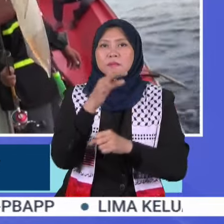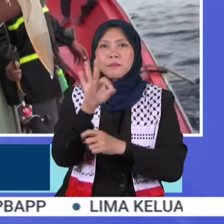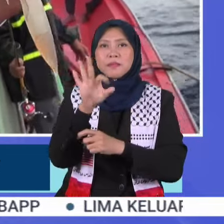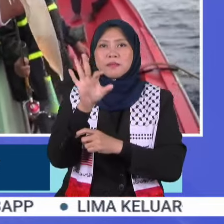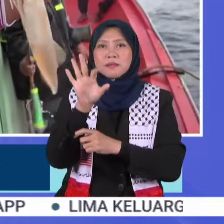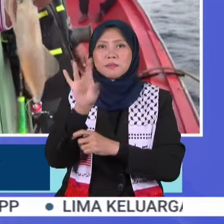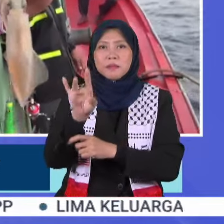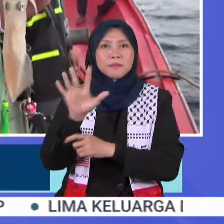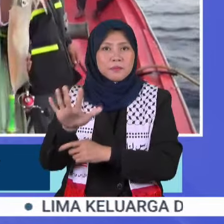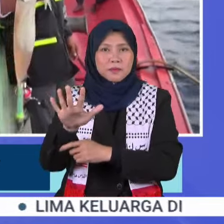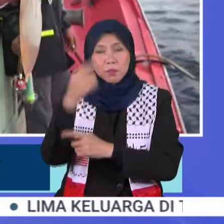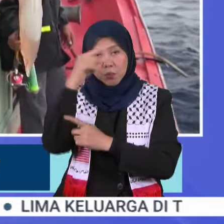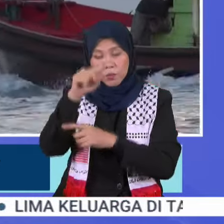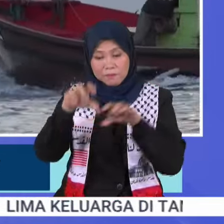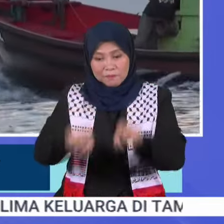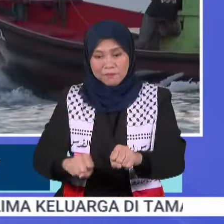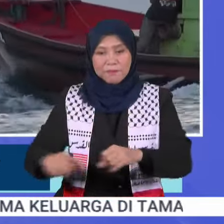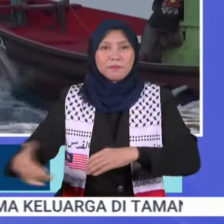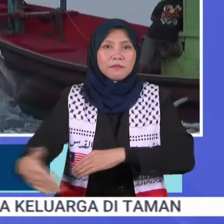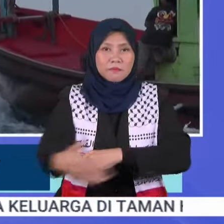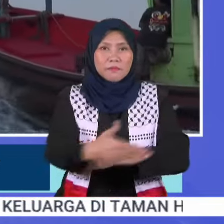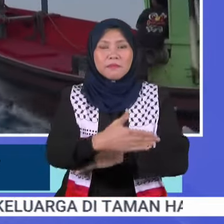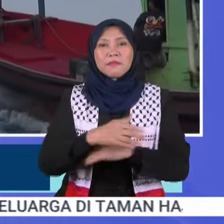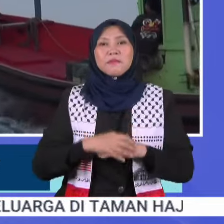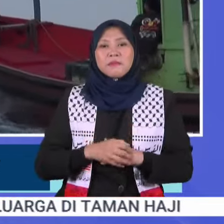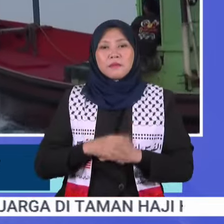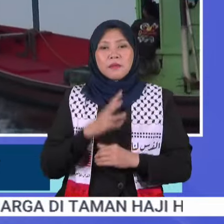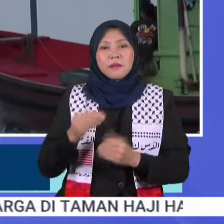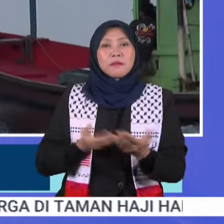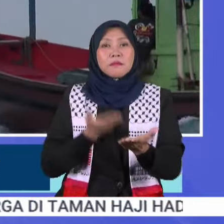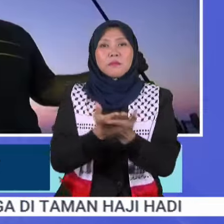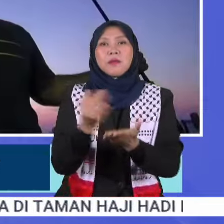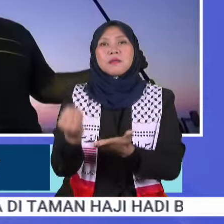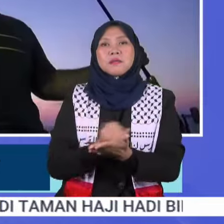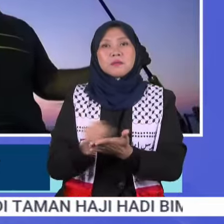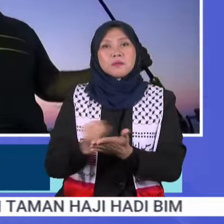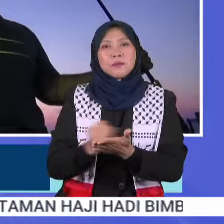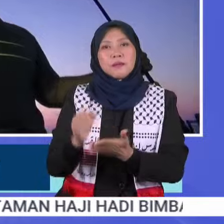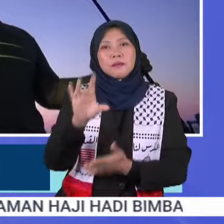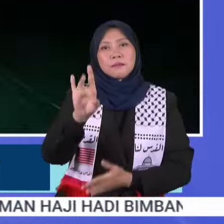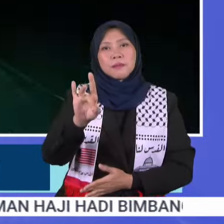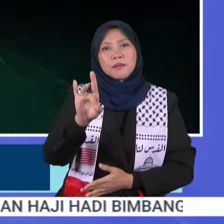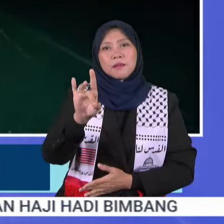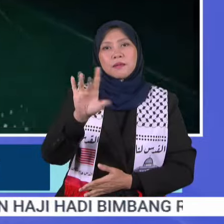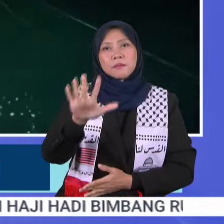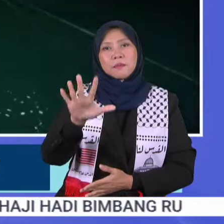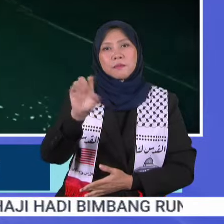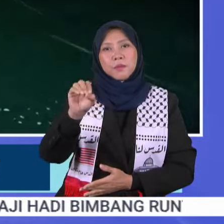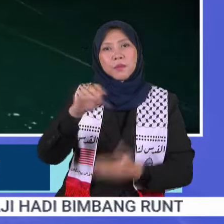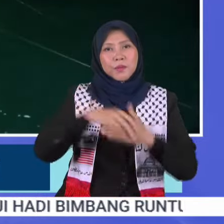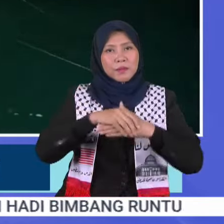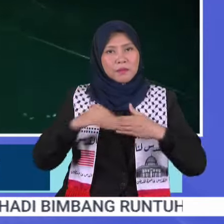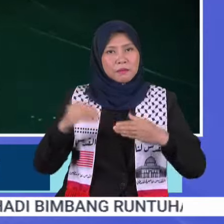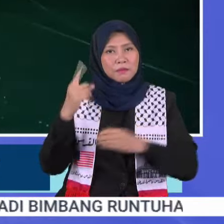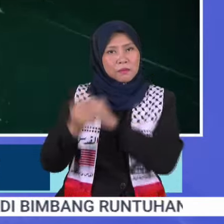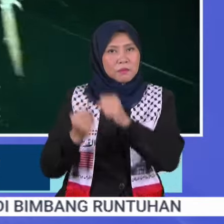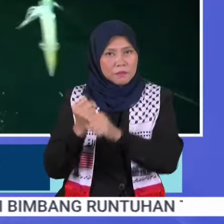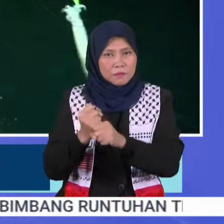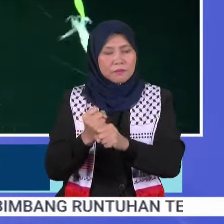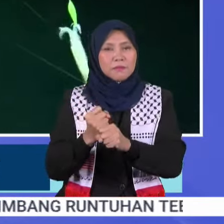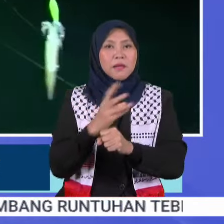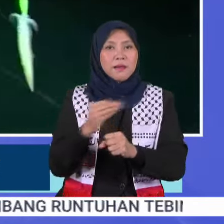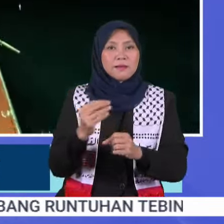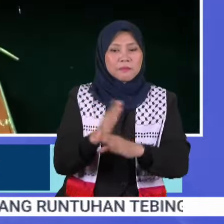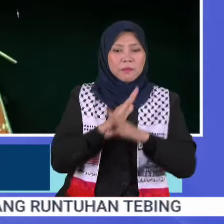Pelesinan Vessel Penangkapan Ikan Tempatan. Pihak insurans juga menawarkan insurans rendah RM850 setahun meliputi